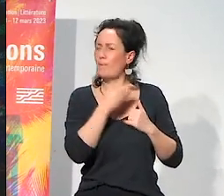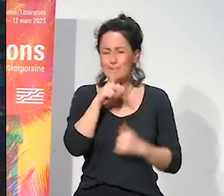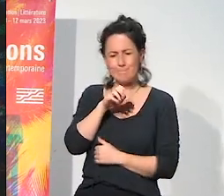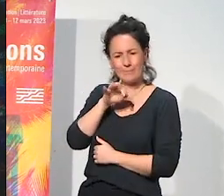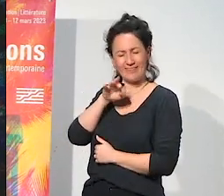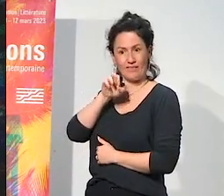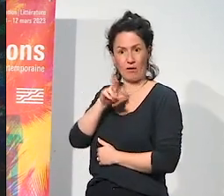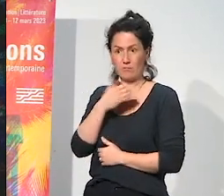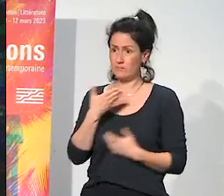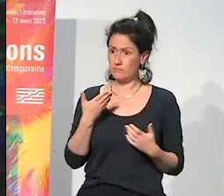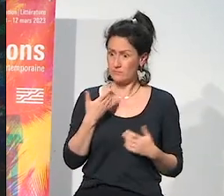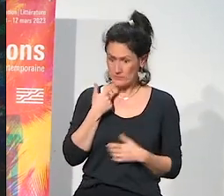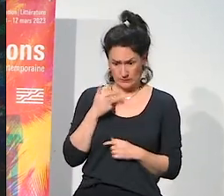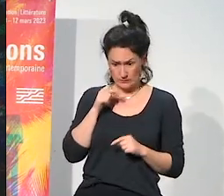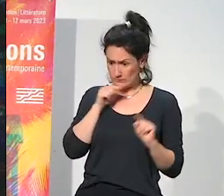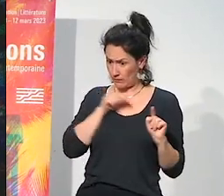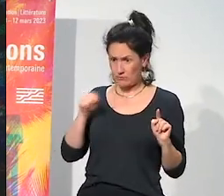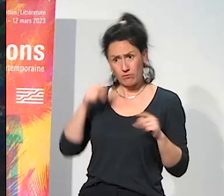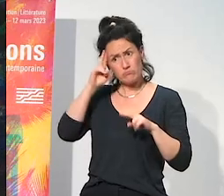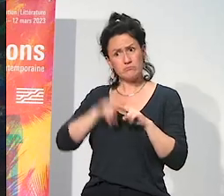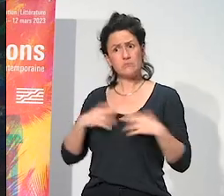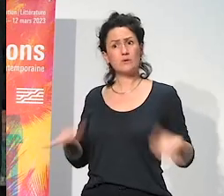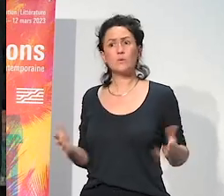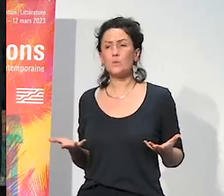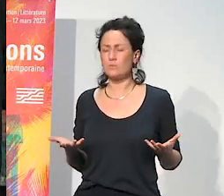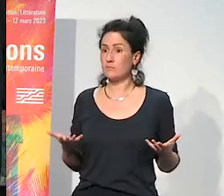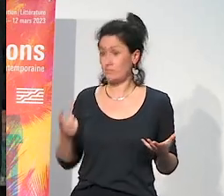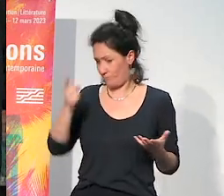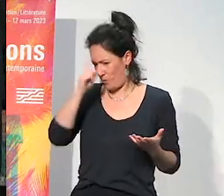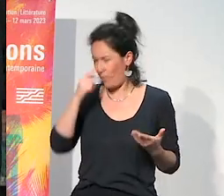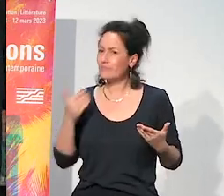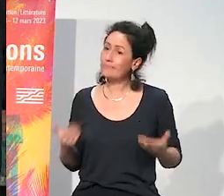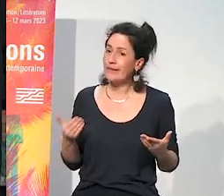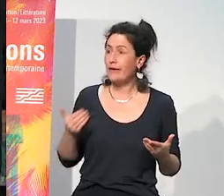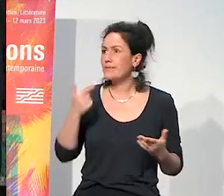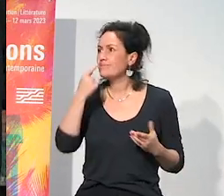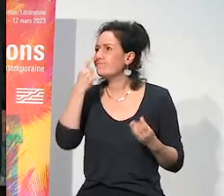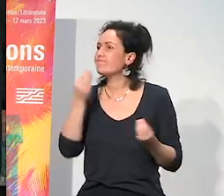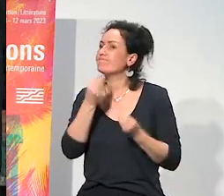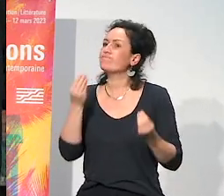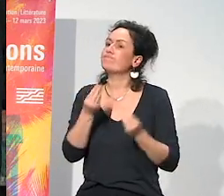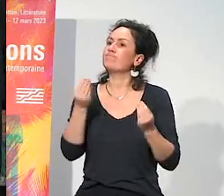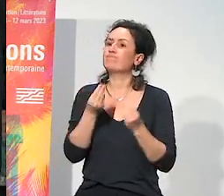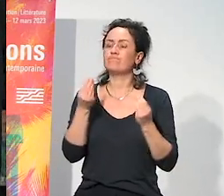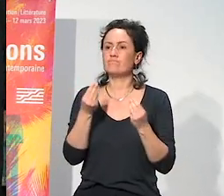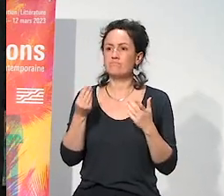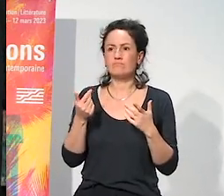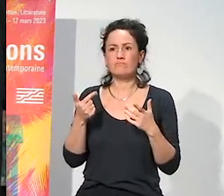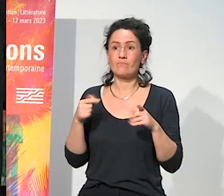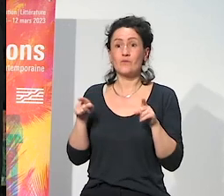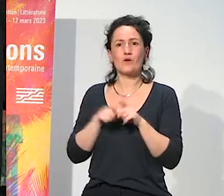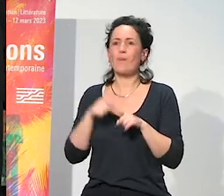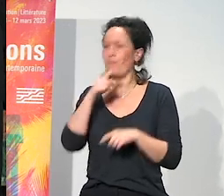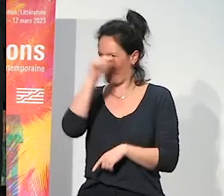ça dont on se souvient. Parce qu'on est aujourd'hui encore, presque, j'ai envie de dire, Broadway a presque